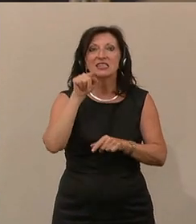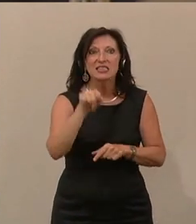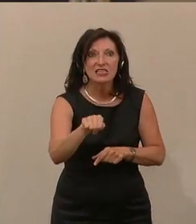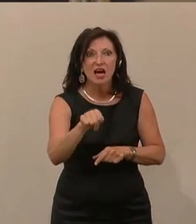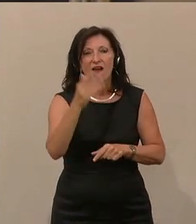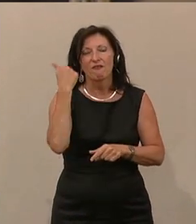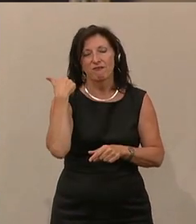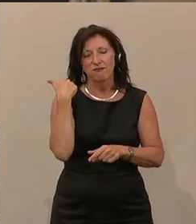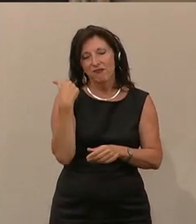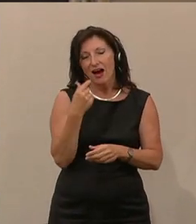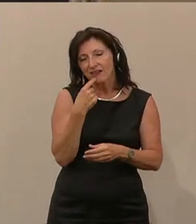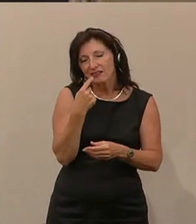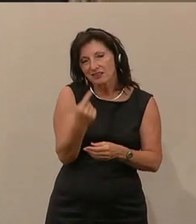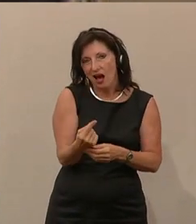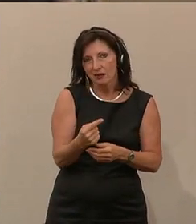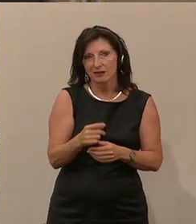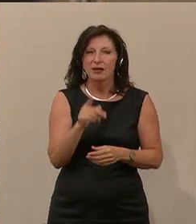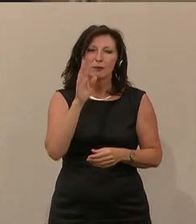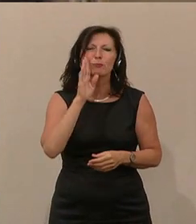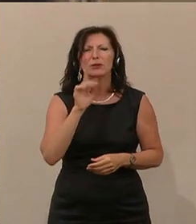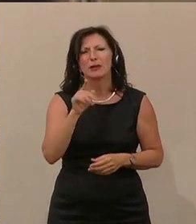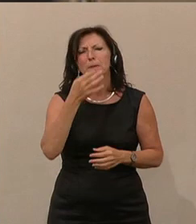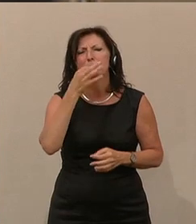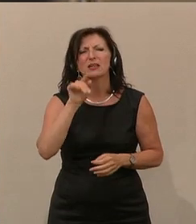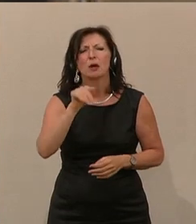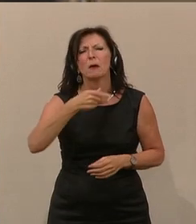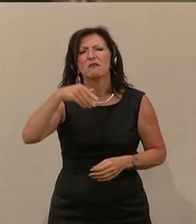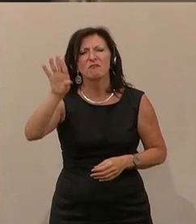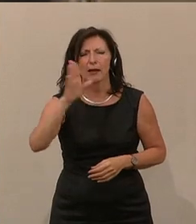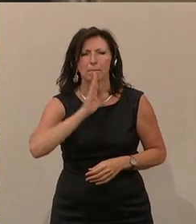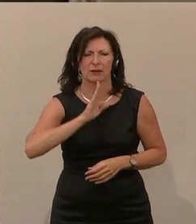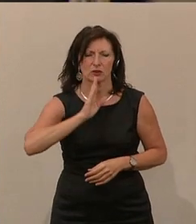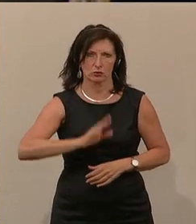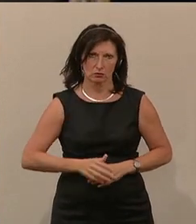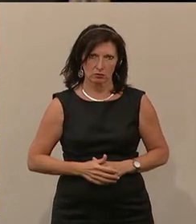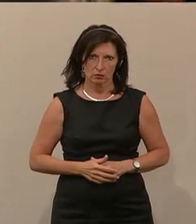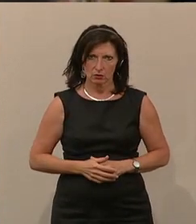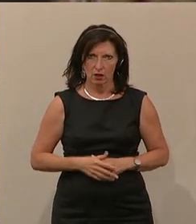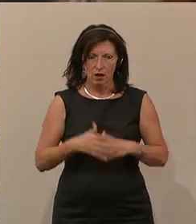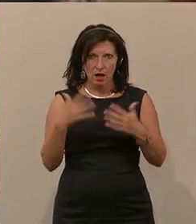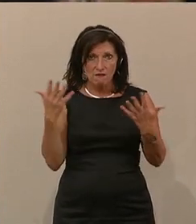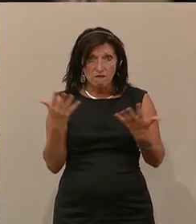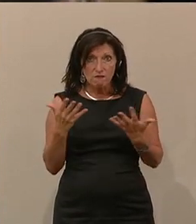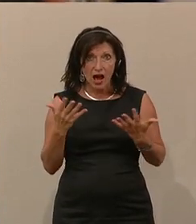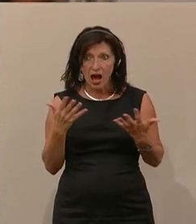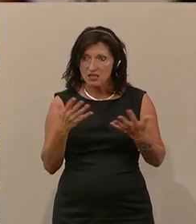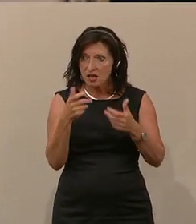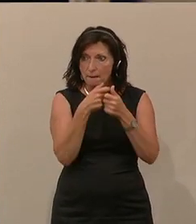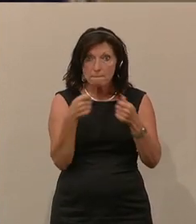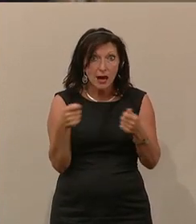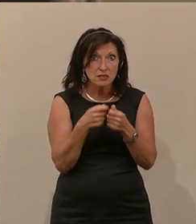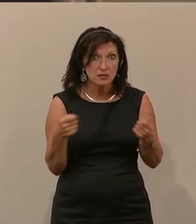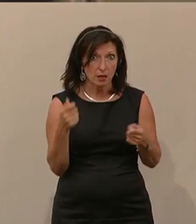gelegt ihr wird nahegelegt in pension zu gehen welche maßnahmen setzen sie